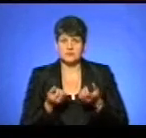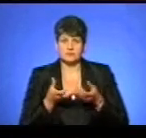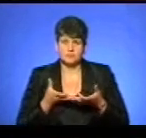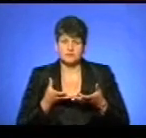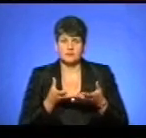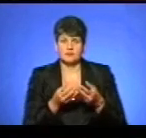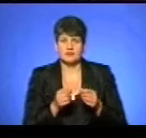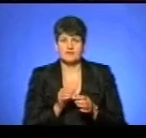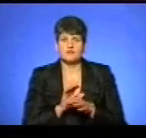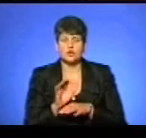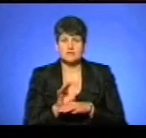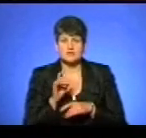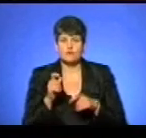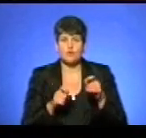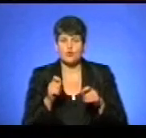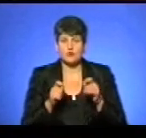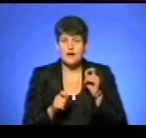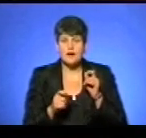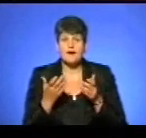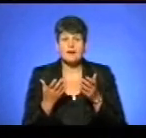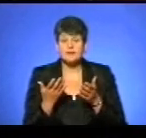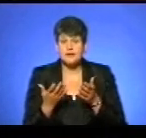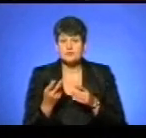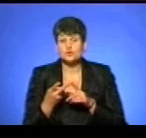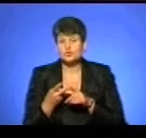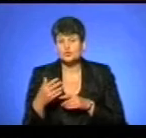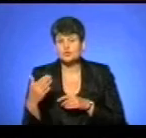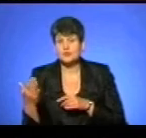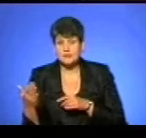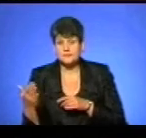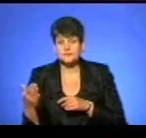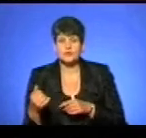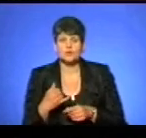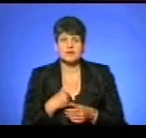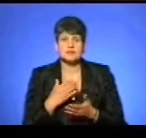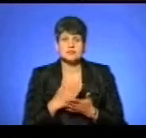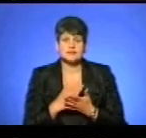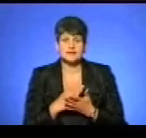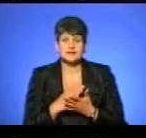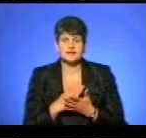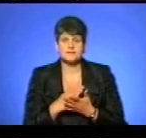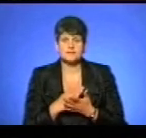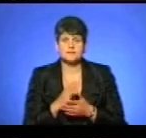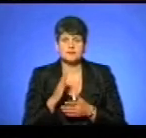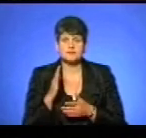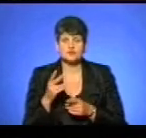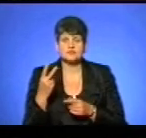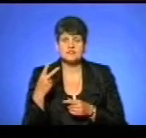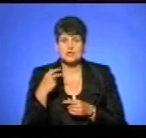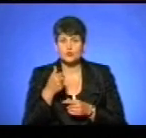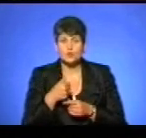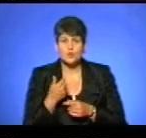молока в особистих селянських господарствах. Але з другого боку, в нас є перспектива, що вже з 20-го